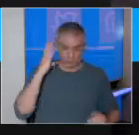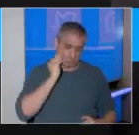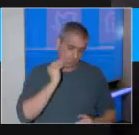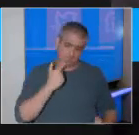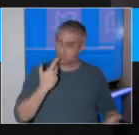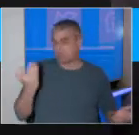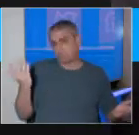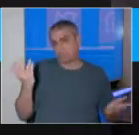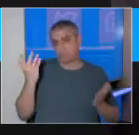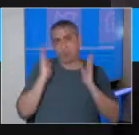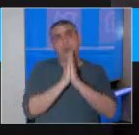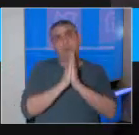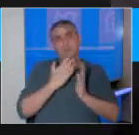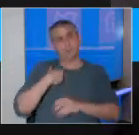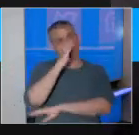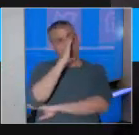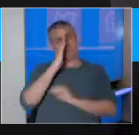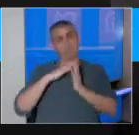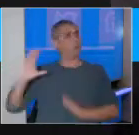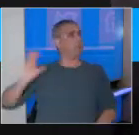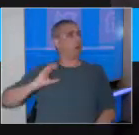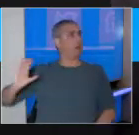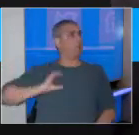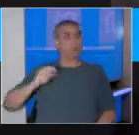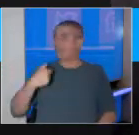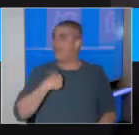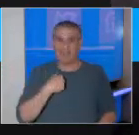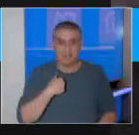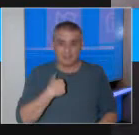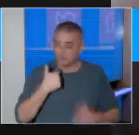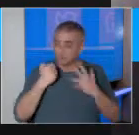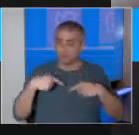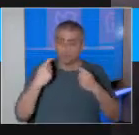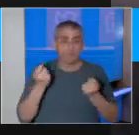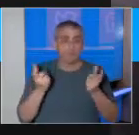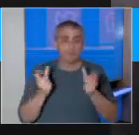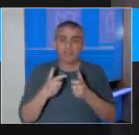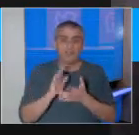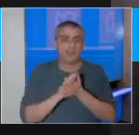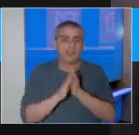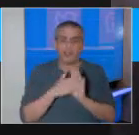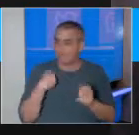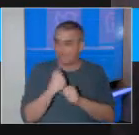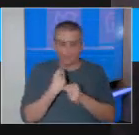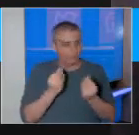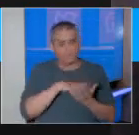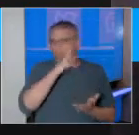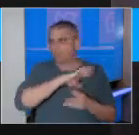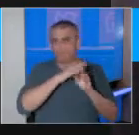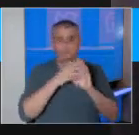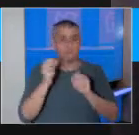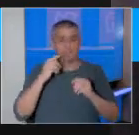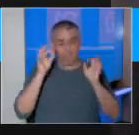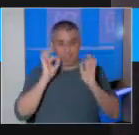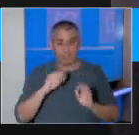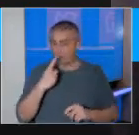מבסוטים, אומרים, הלוואי זה ימשיך, אני רואה סרטים עם אשתי, מקבל את המשכורת. אצלי, אחרי 60 יום סגר, אין מה לעשות עם המלאי. חנות